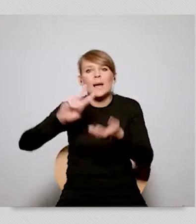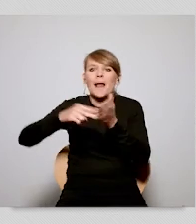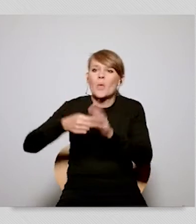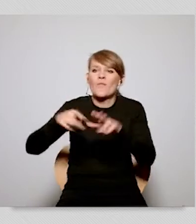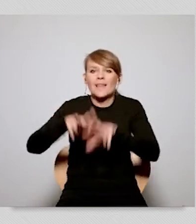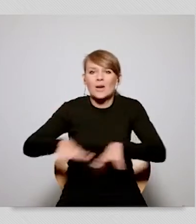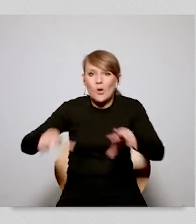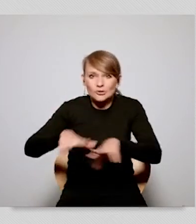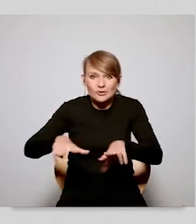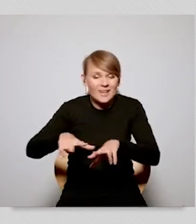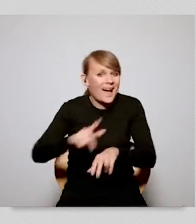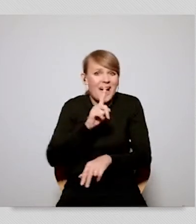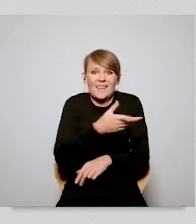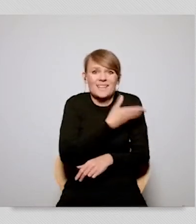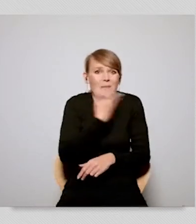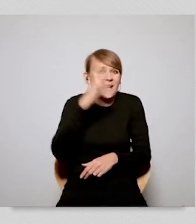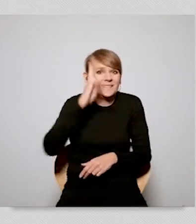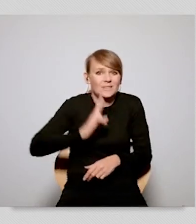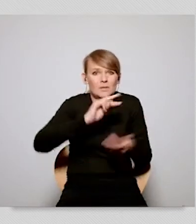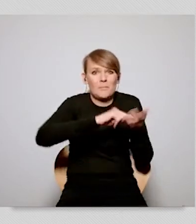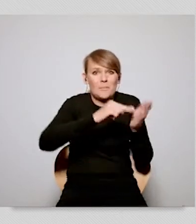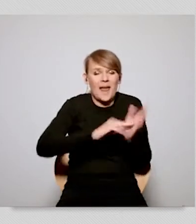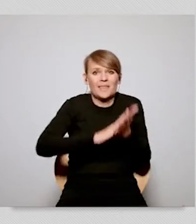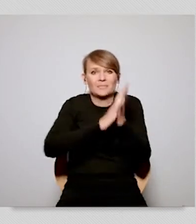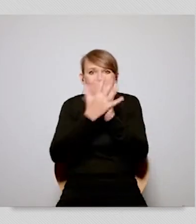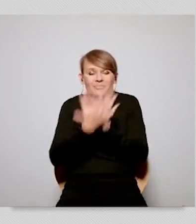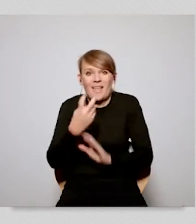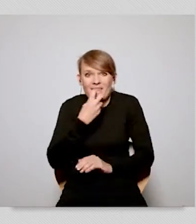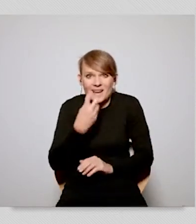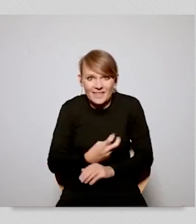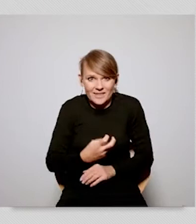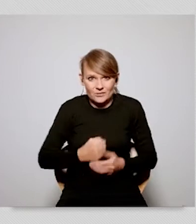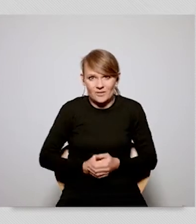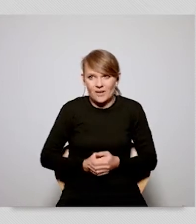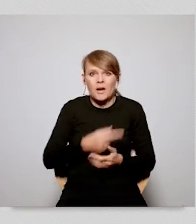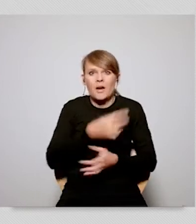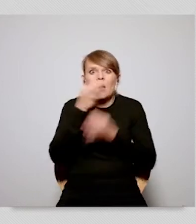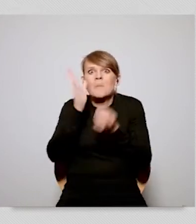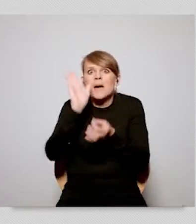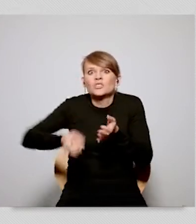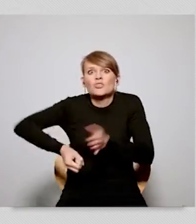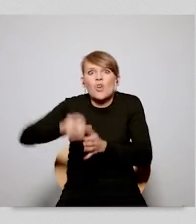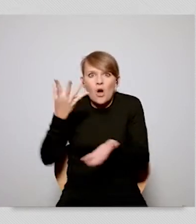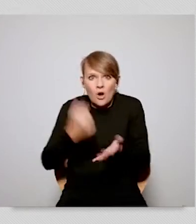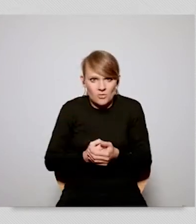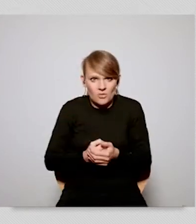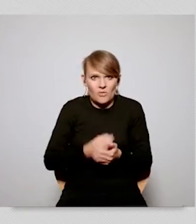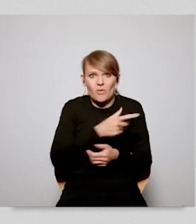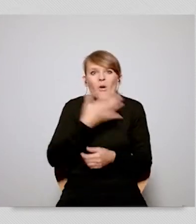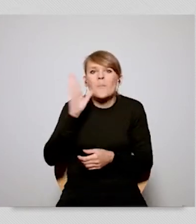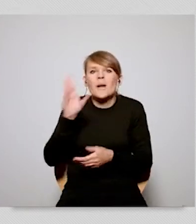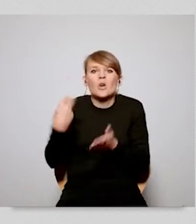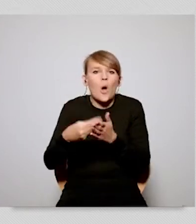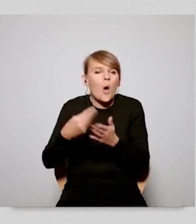instytucji, która planuje transformację energetyczną. Straszy się kosztami, mówi się o tym, że będzie kosztowała bilion